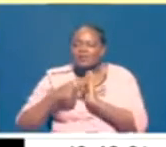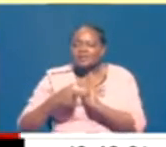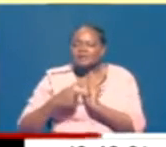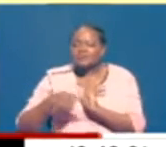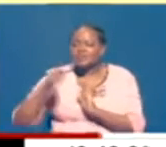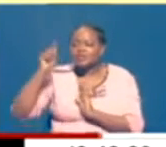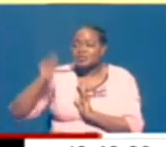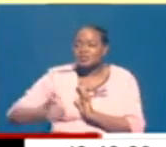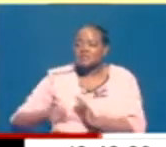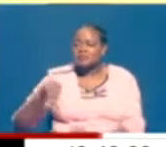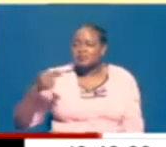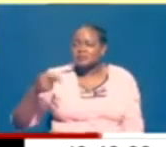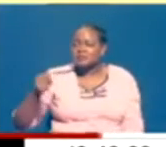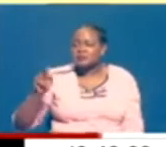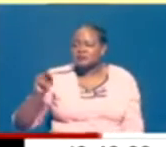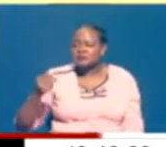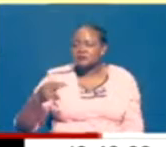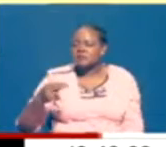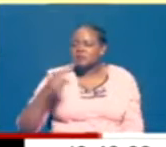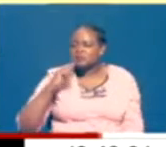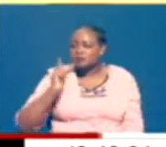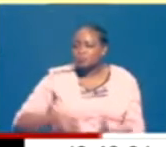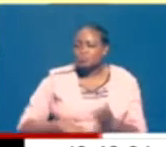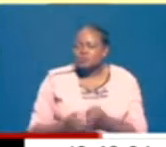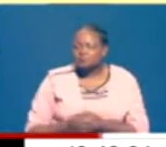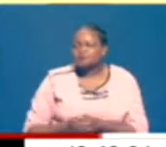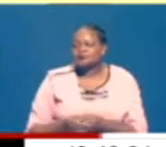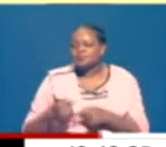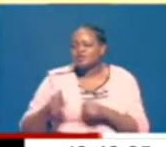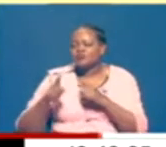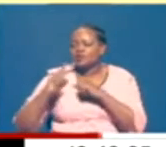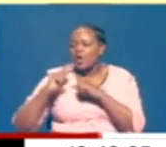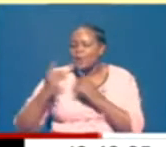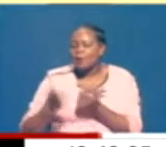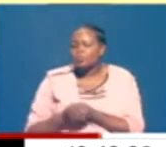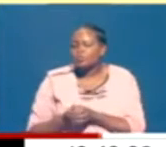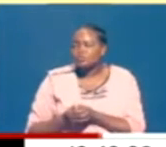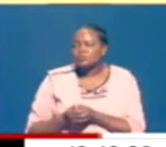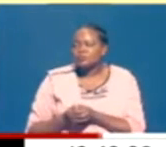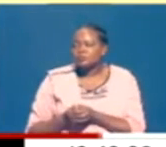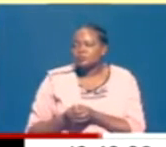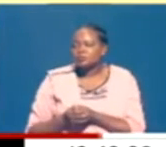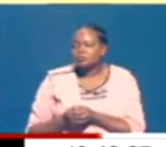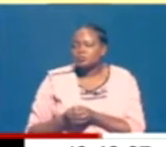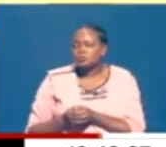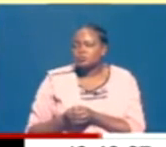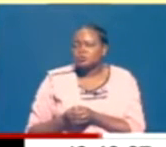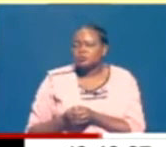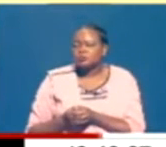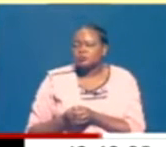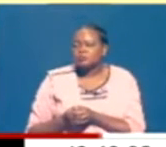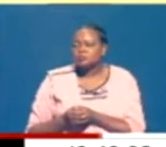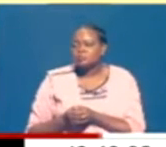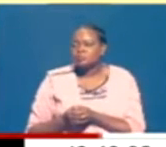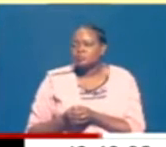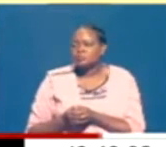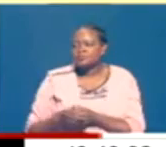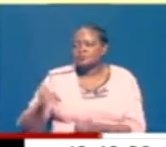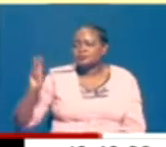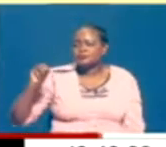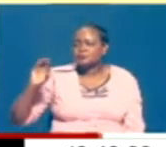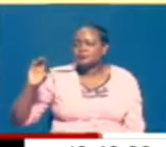Okwengu akisema, aliguzia tu ile naweza nikasema ni tunaita obita. Mm-hmm. Mambo ya MCAs